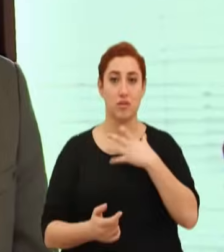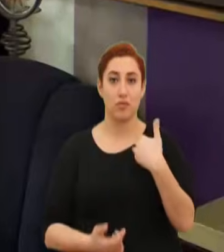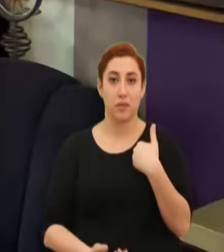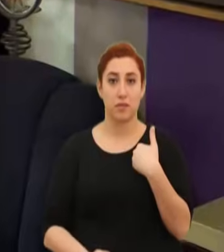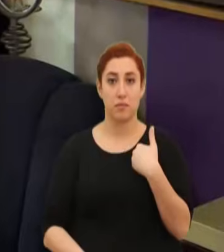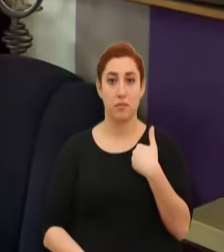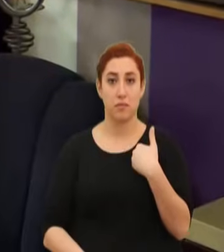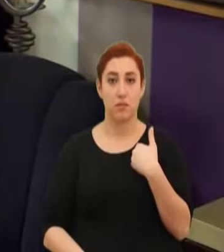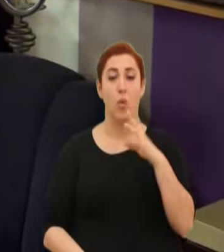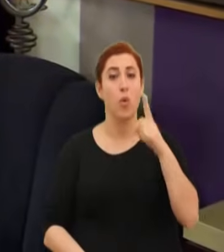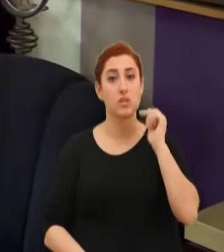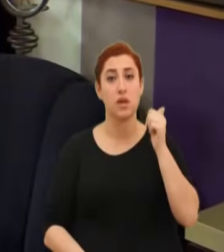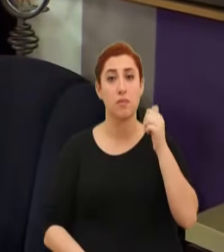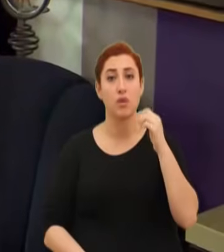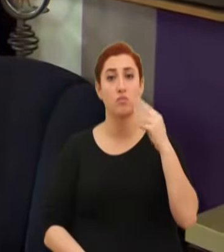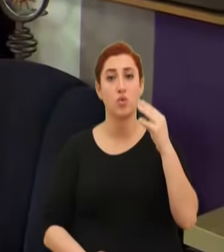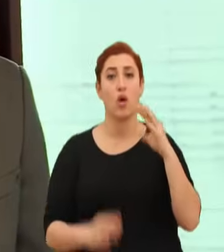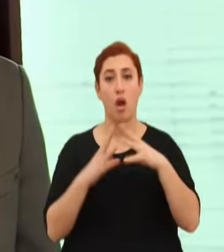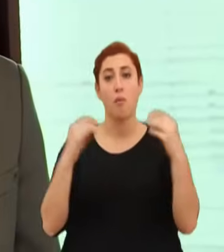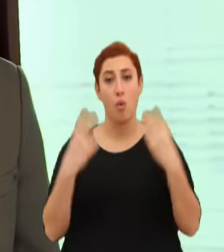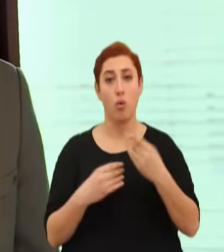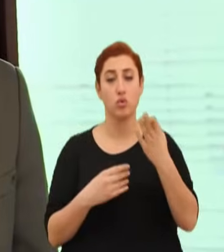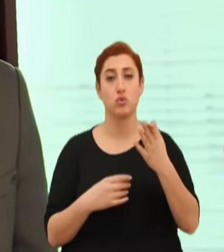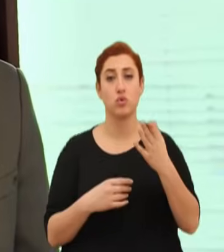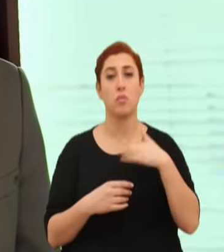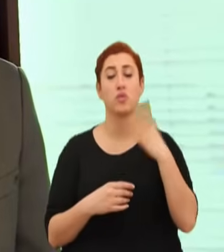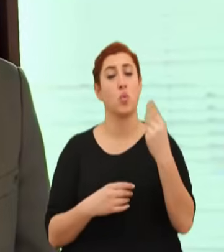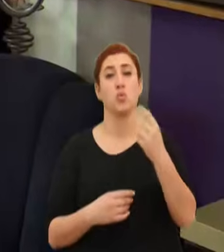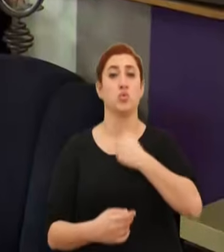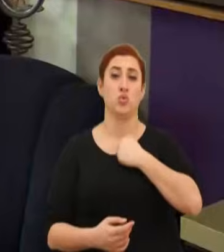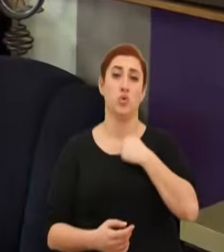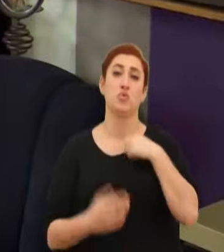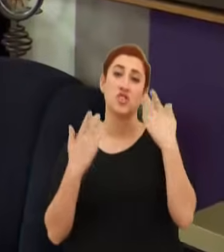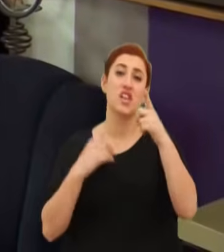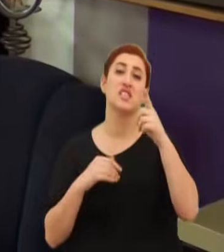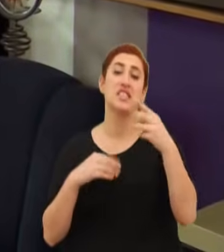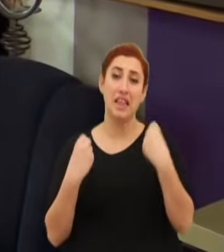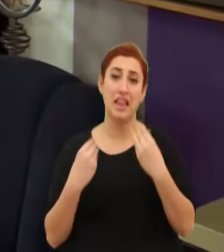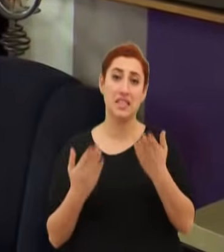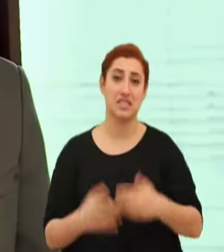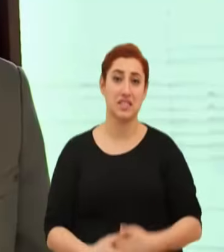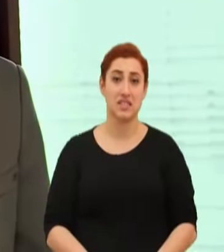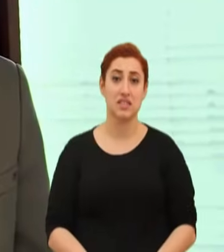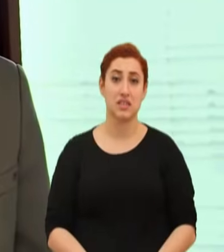sahibiyim. Ay o zaman çok şey kaybedersiniz. Ben daha çok üzülürüm. İnşallah siz